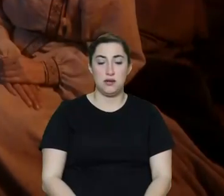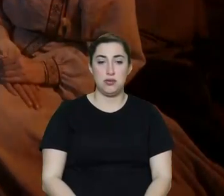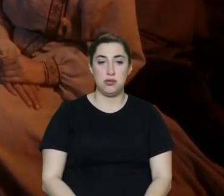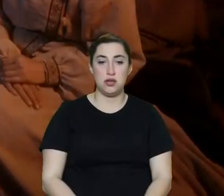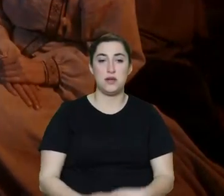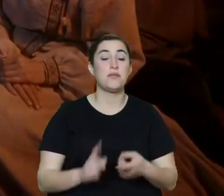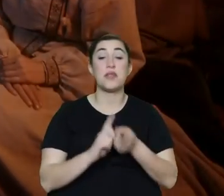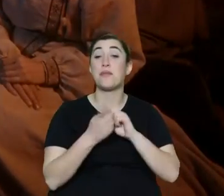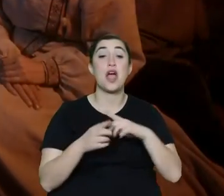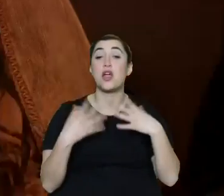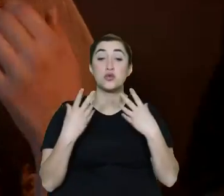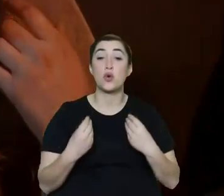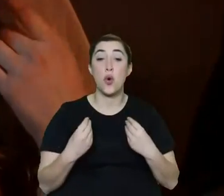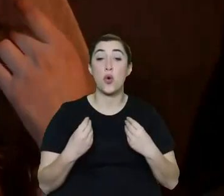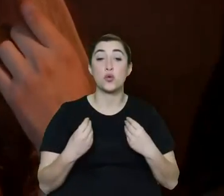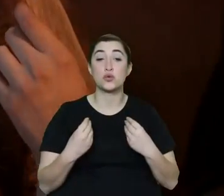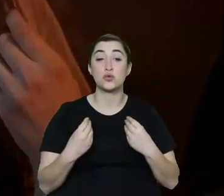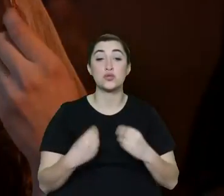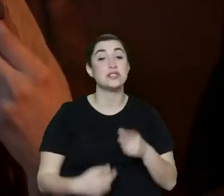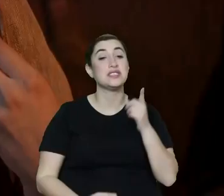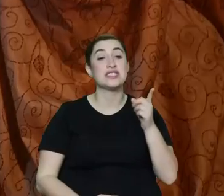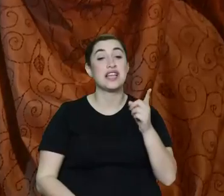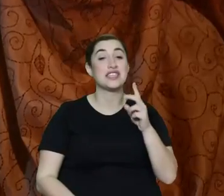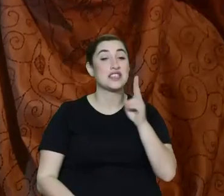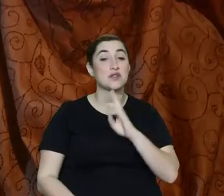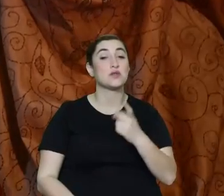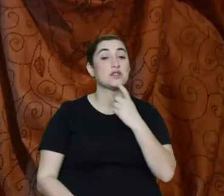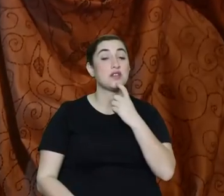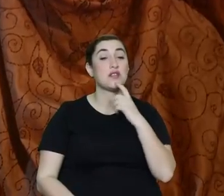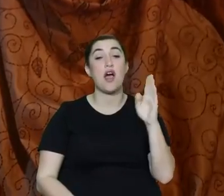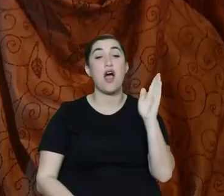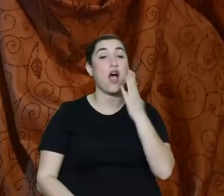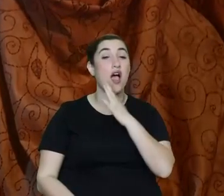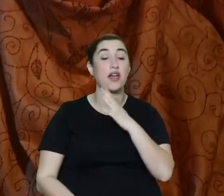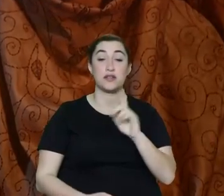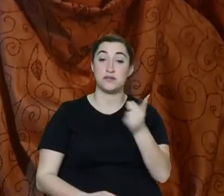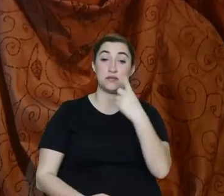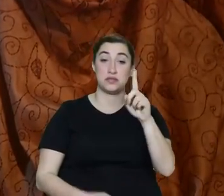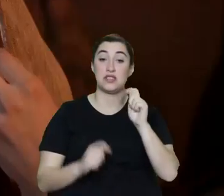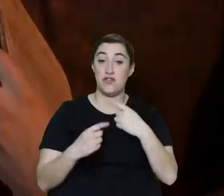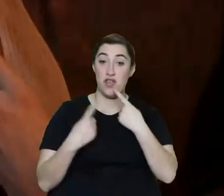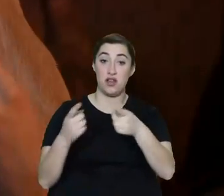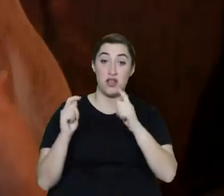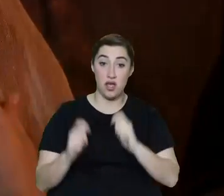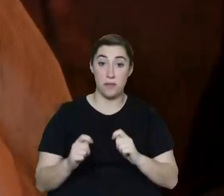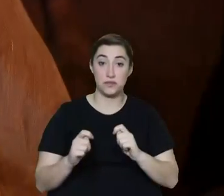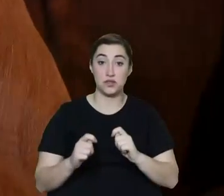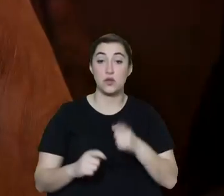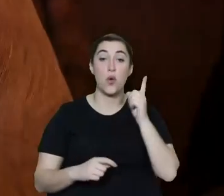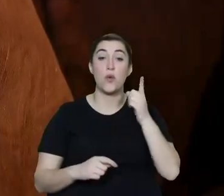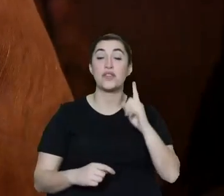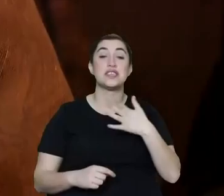Tam tersi vaki olsun. Sen 200 sene aynaya hükmetsen,